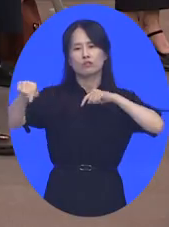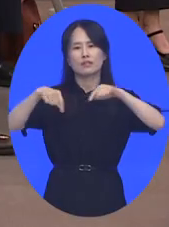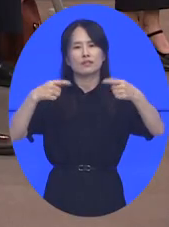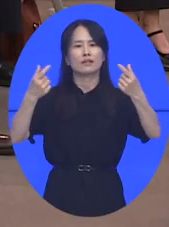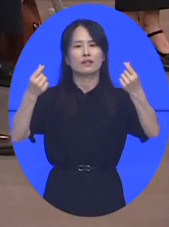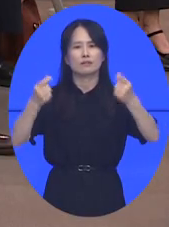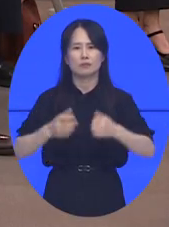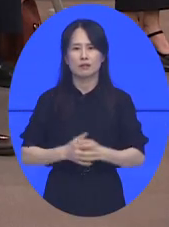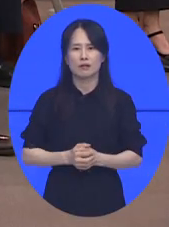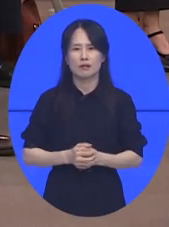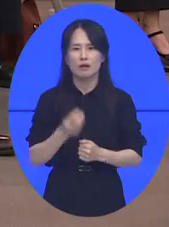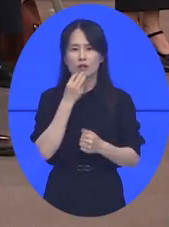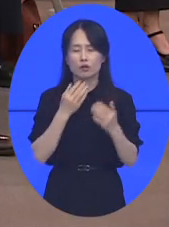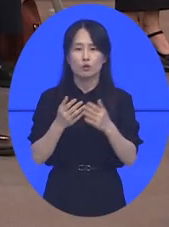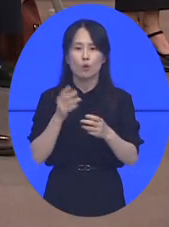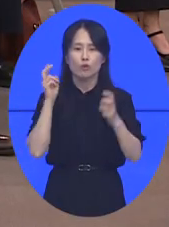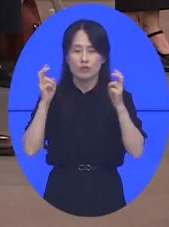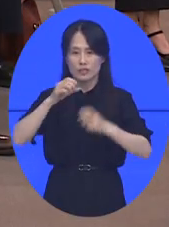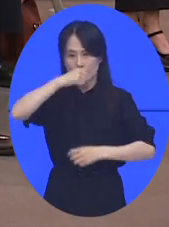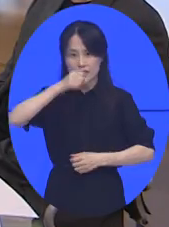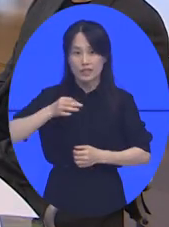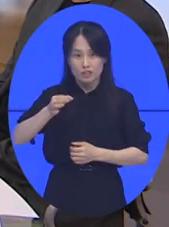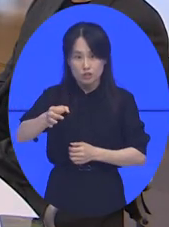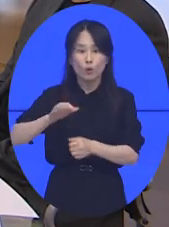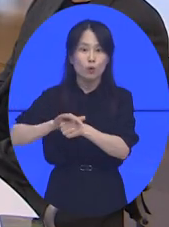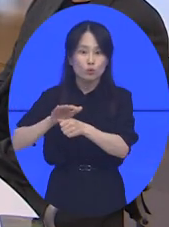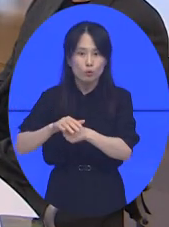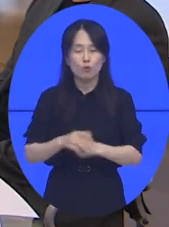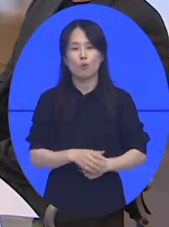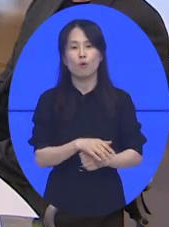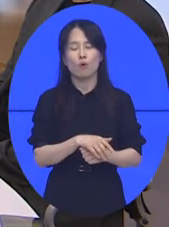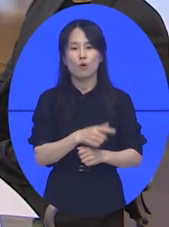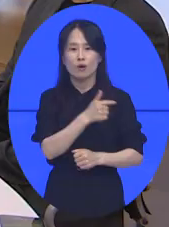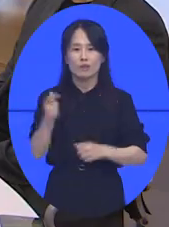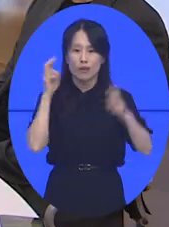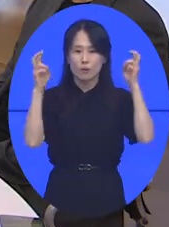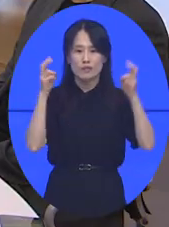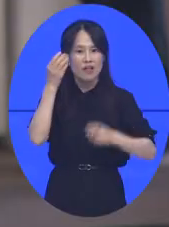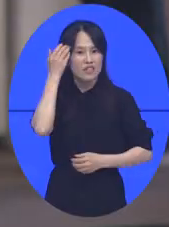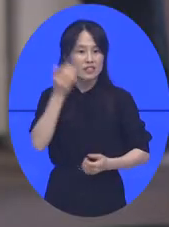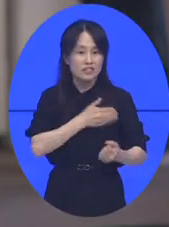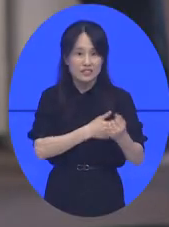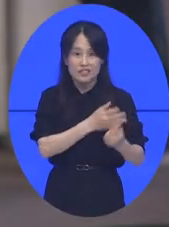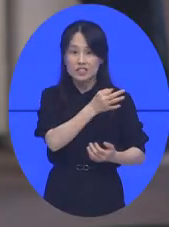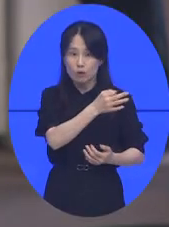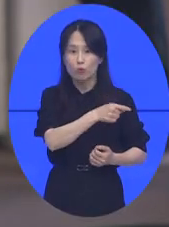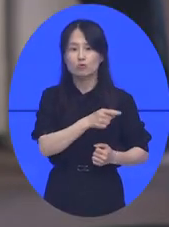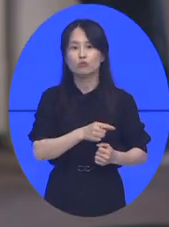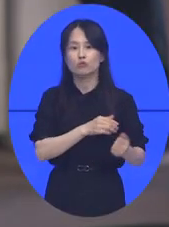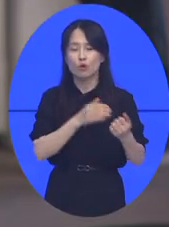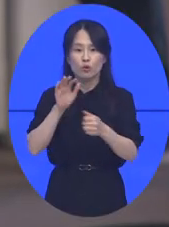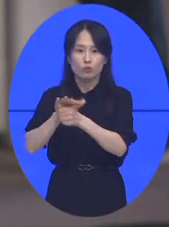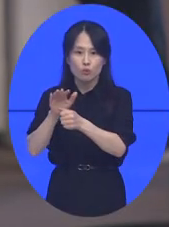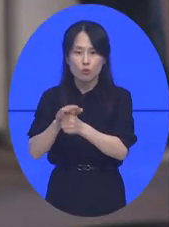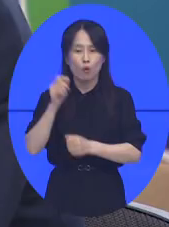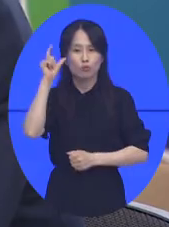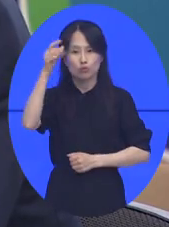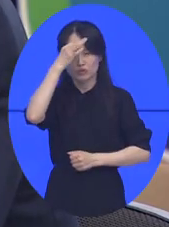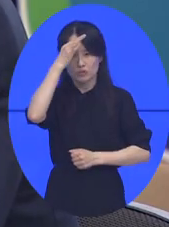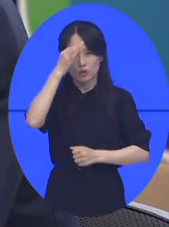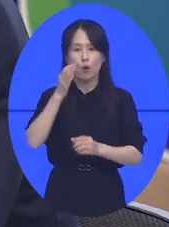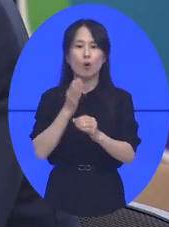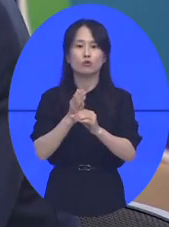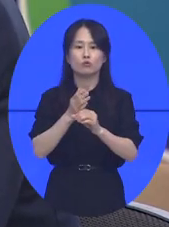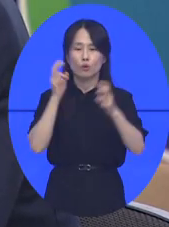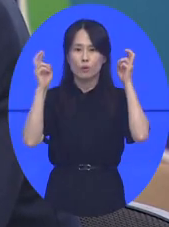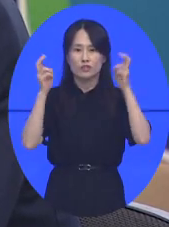생각합니다. 경기도는 제작 예산을 지원하고 콘텐츠 대기업은 지식 재산권을, 중소 제작업체는 우수 K 콘텐츠를 제작해